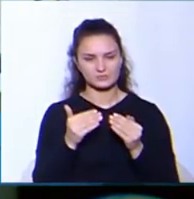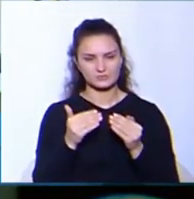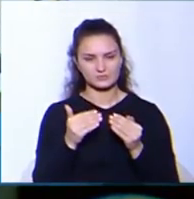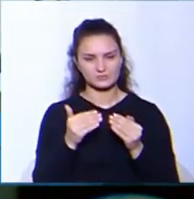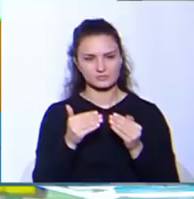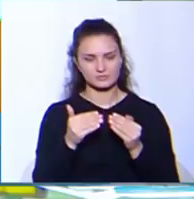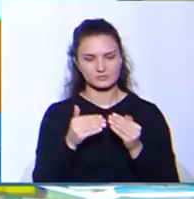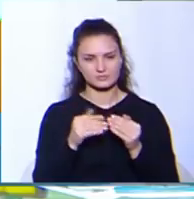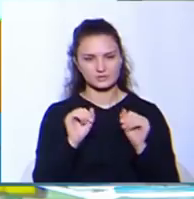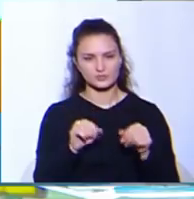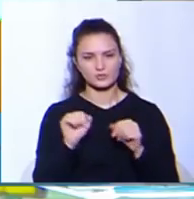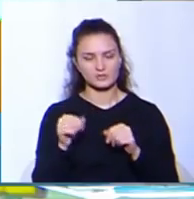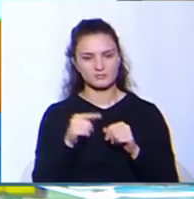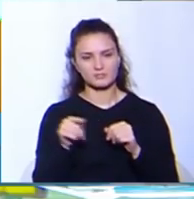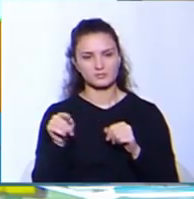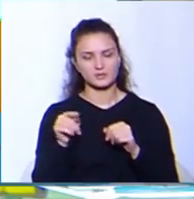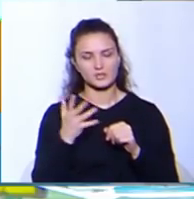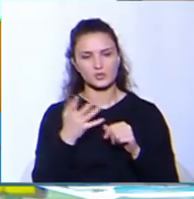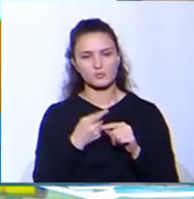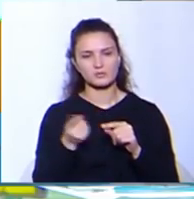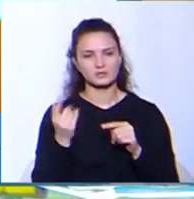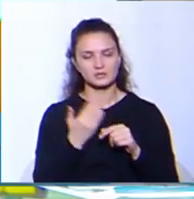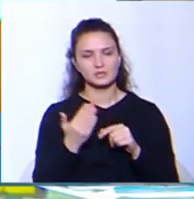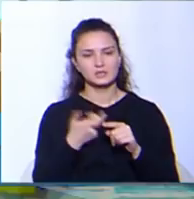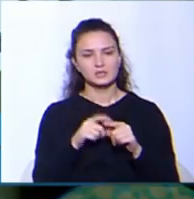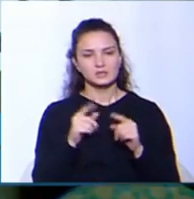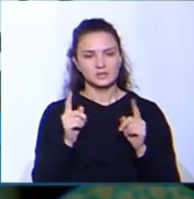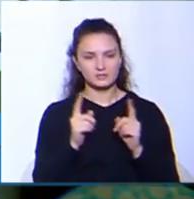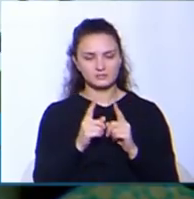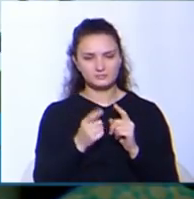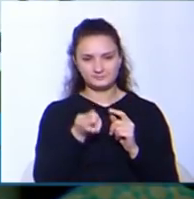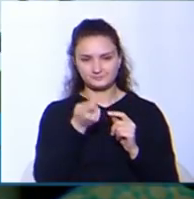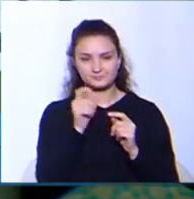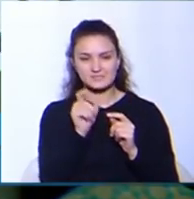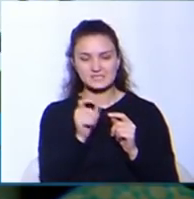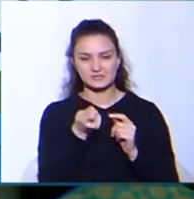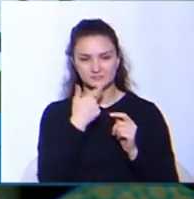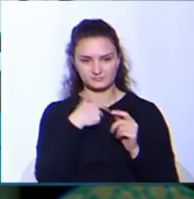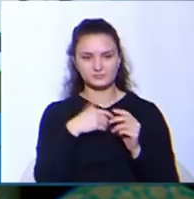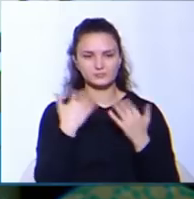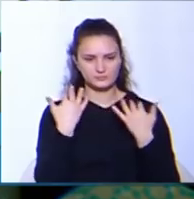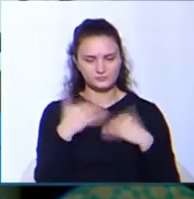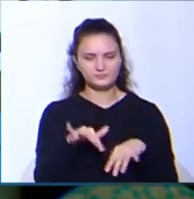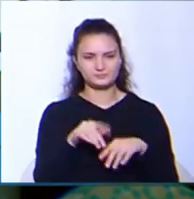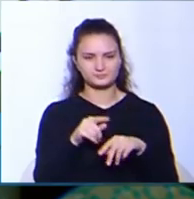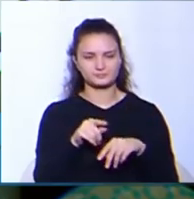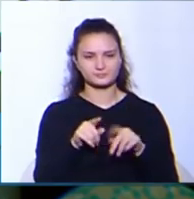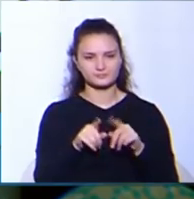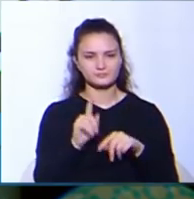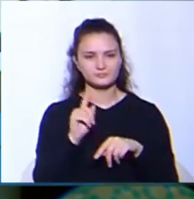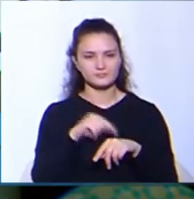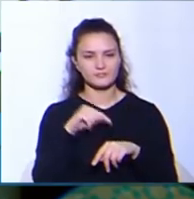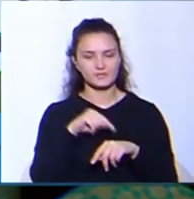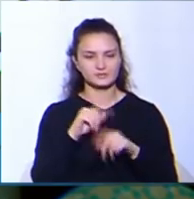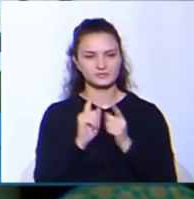წარმოებული საშუალებებია, რომელთა ძალიან მცირე დოზით მიღებაც უკვე იწვევს გარკვეულ